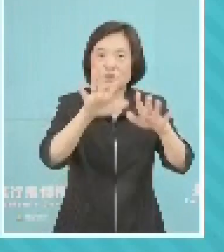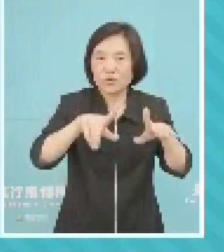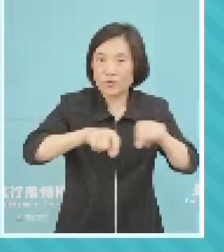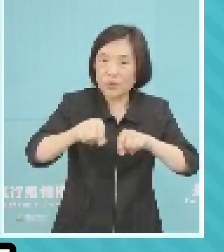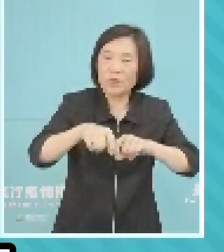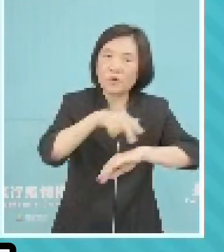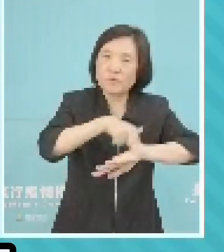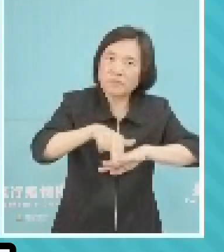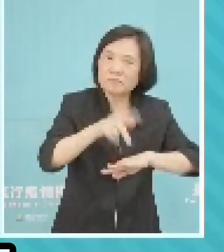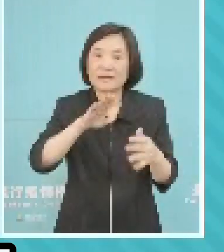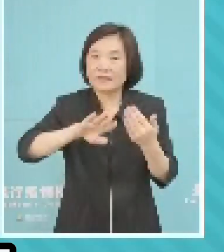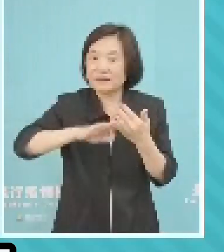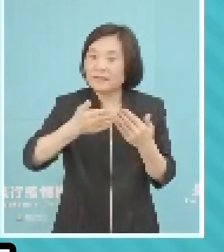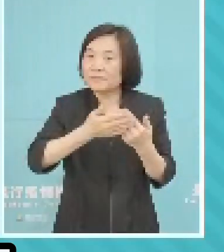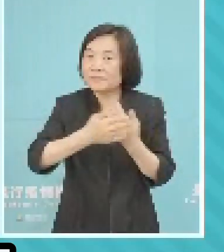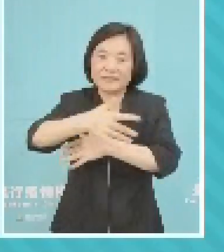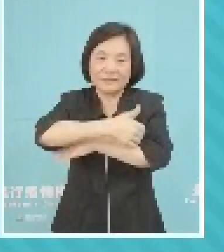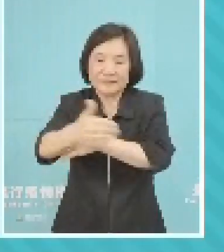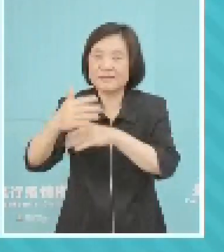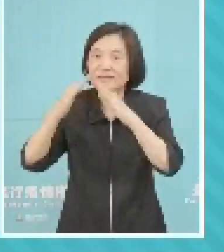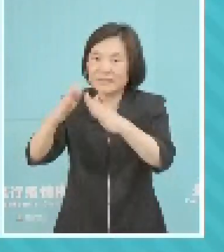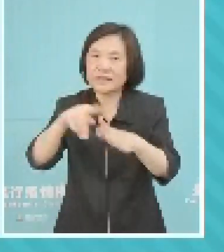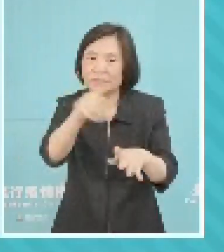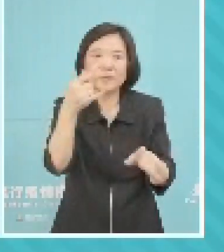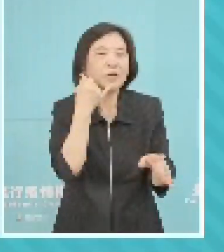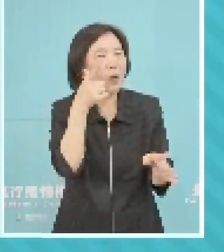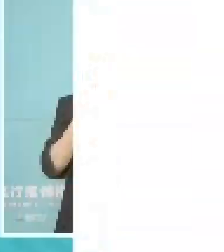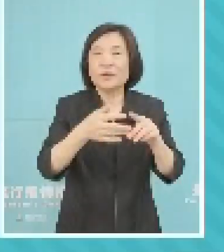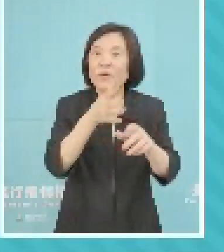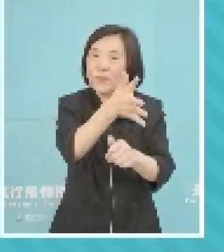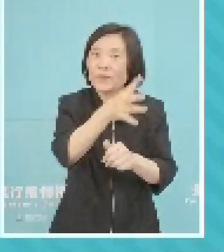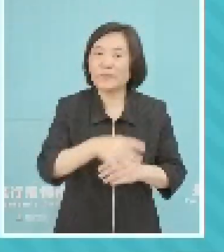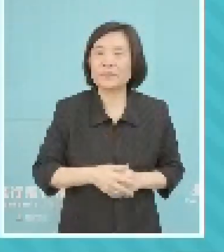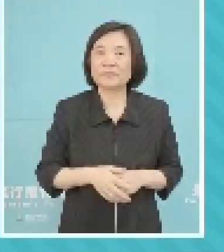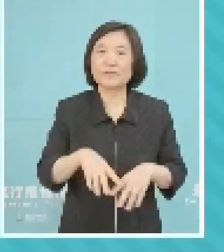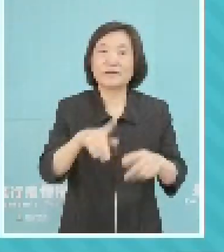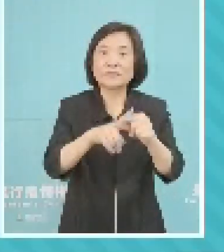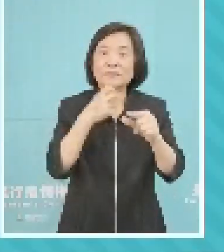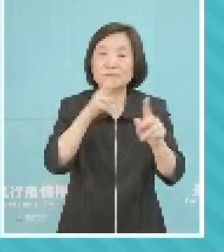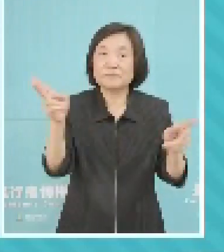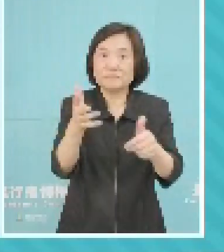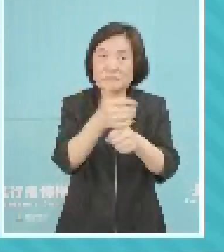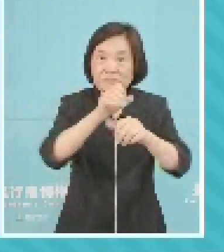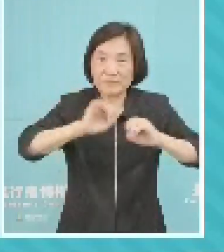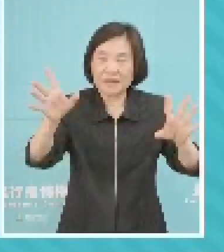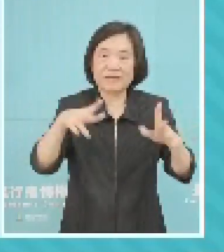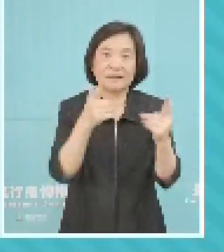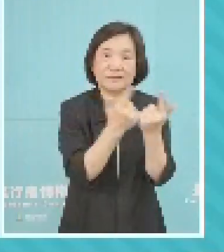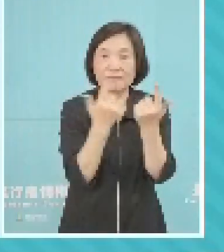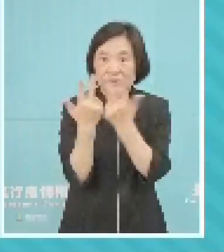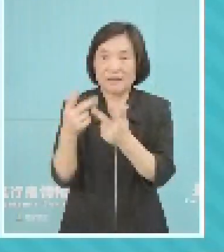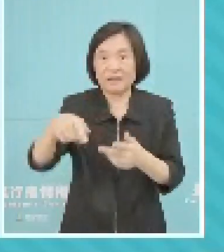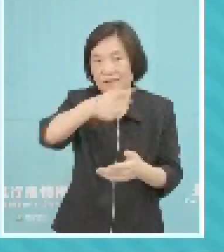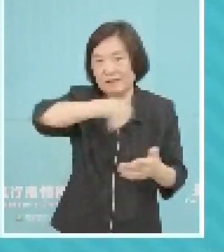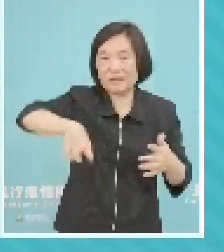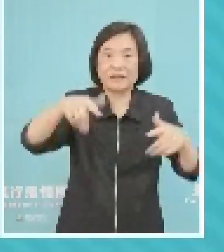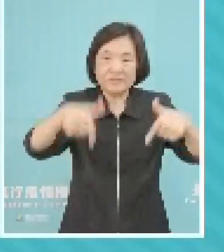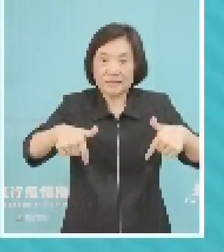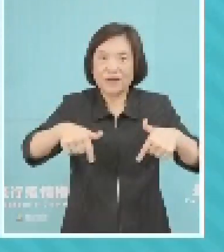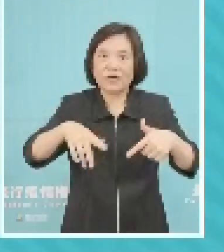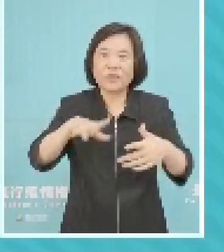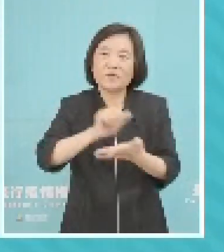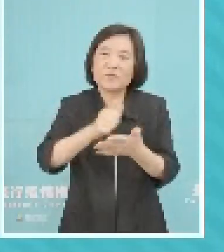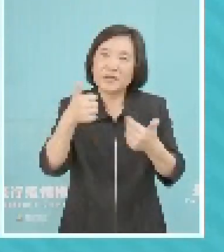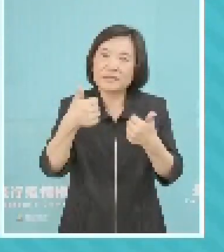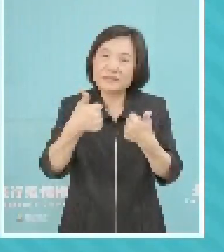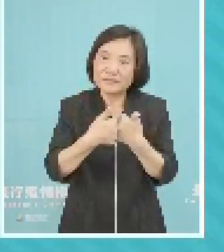给其他县市也是很有参考的作用，大家参考看看。 中央流行疫情指挥中心跟双北市政府下午都会进行防疫记